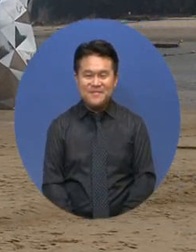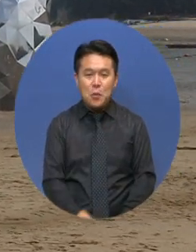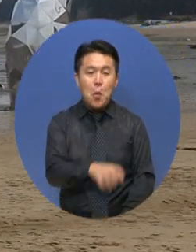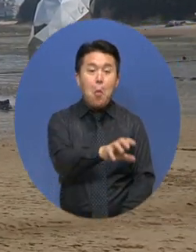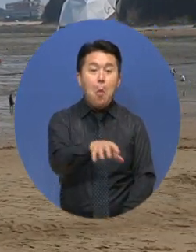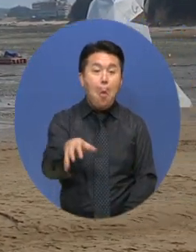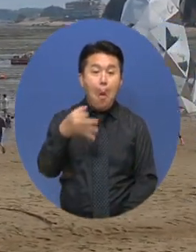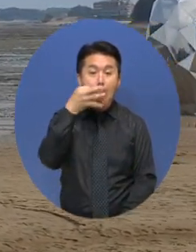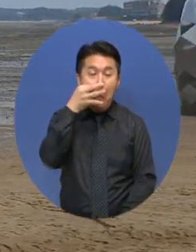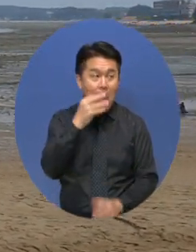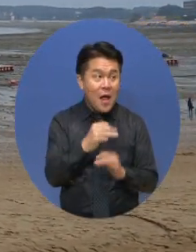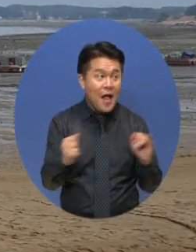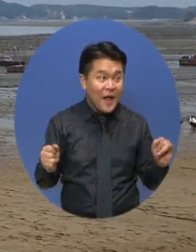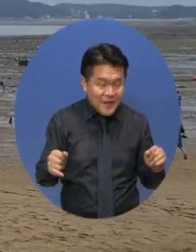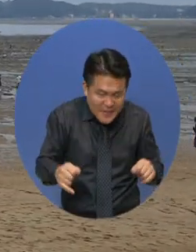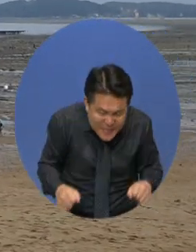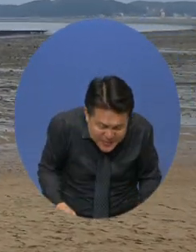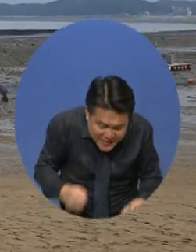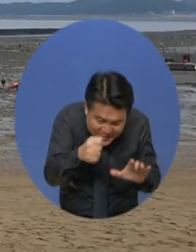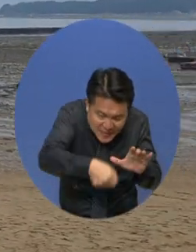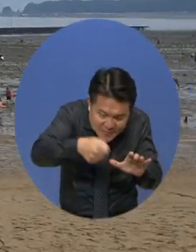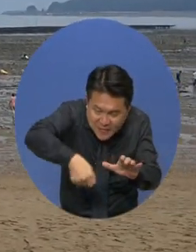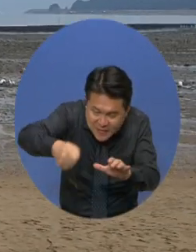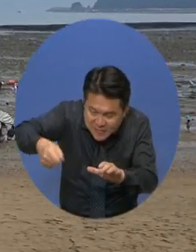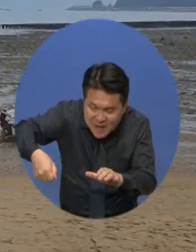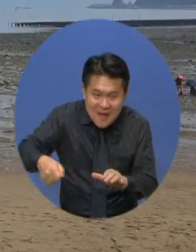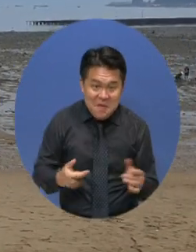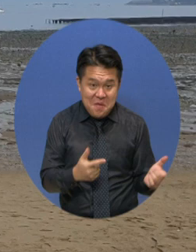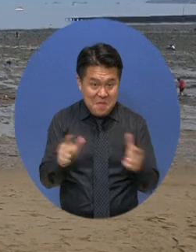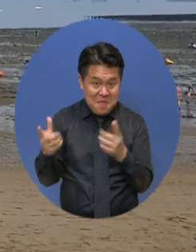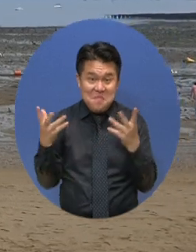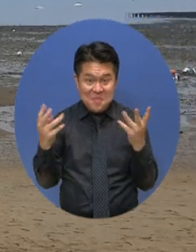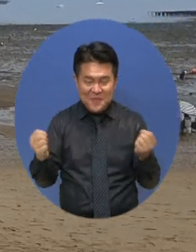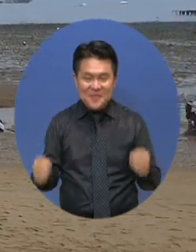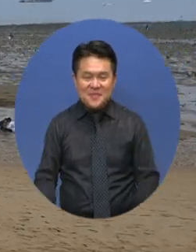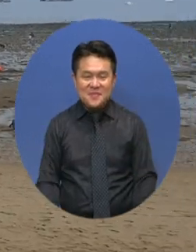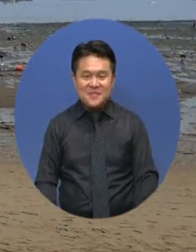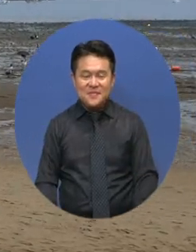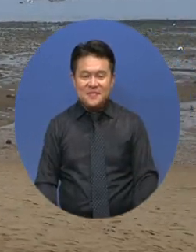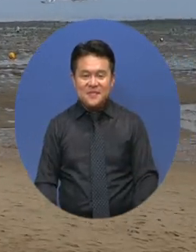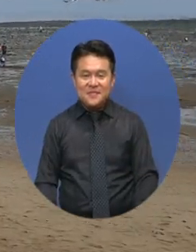곳곳에서 갯벌 체험을 하는 관광객들을 볼 수 있었는데요.